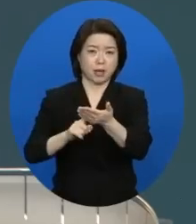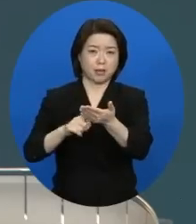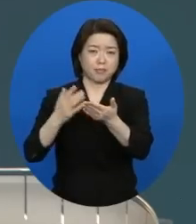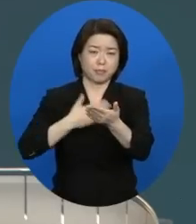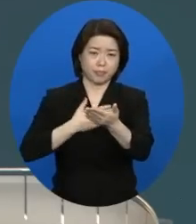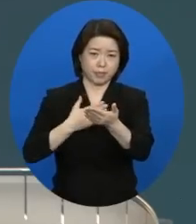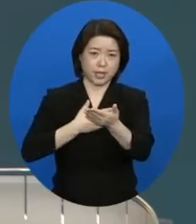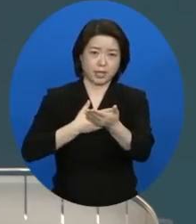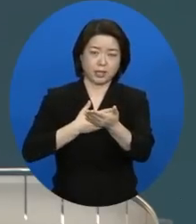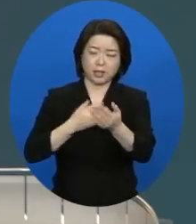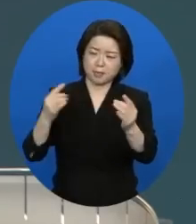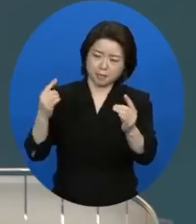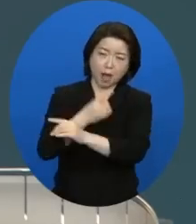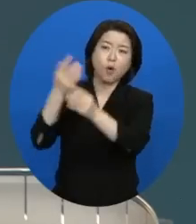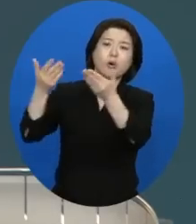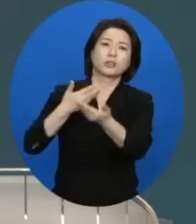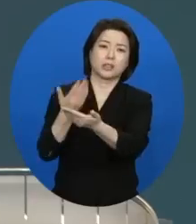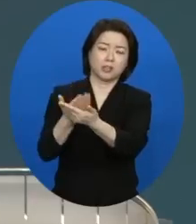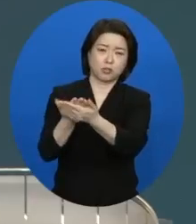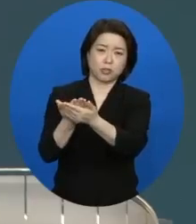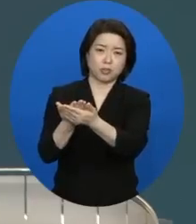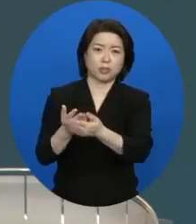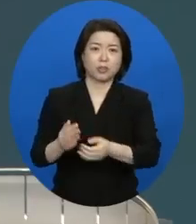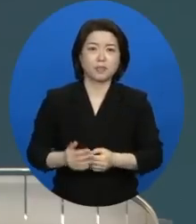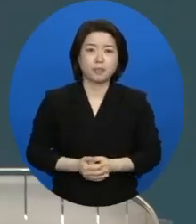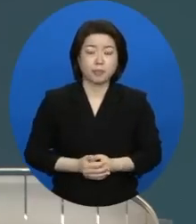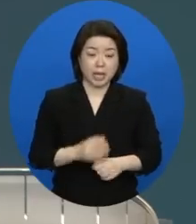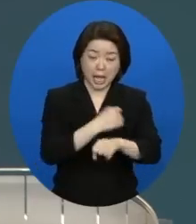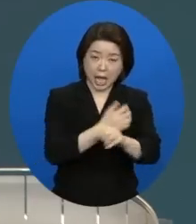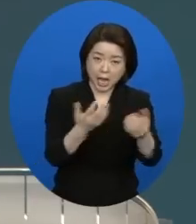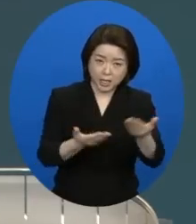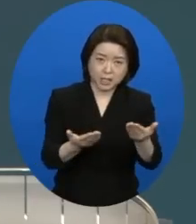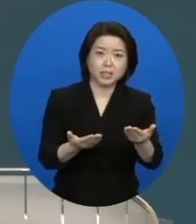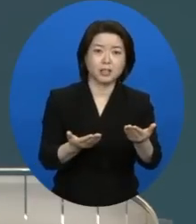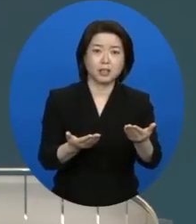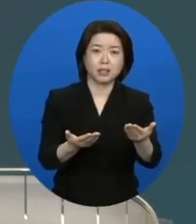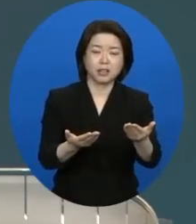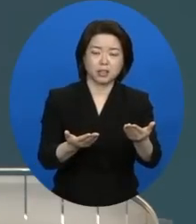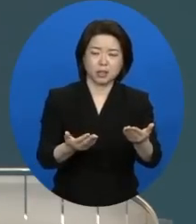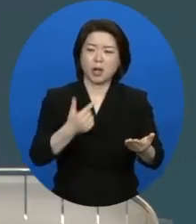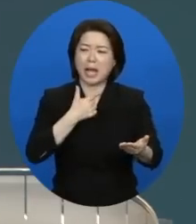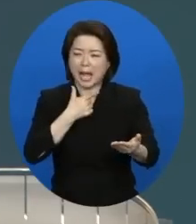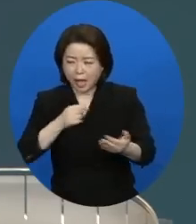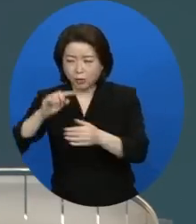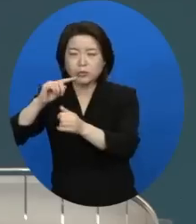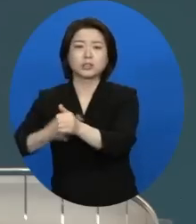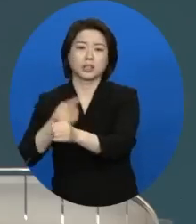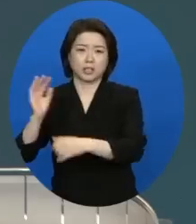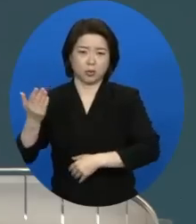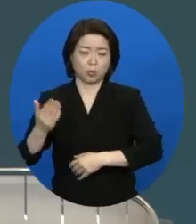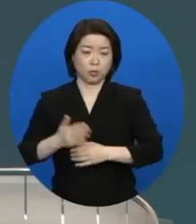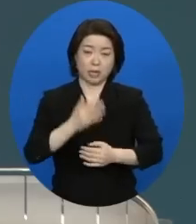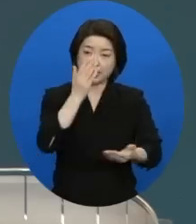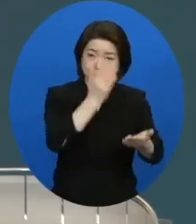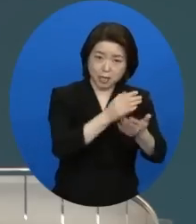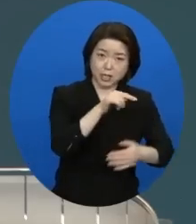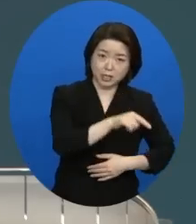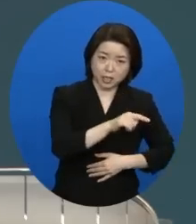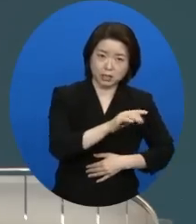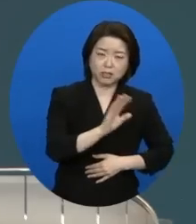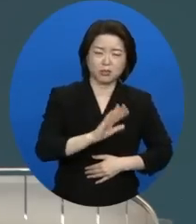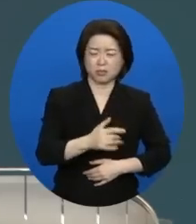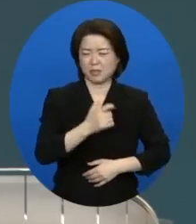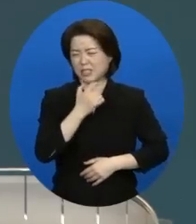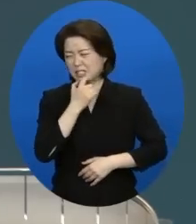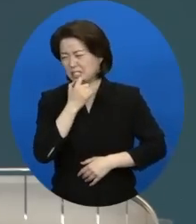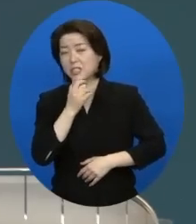내게 바꿔지게 해주세요. 해야 될 것은 하고 싶어지고 하지 말아야 될 것은